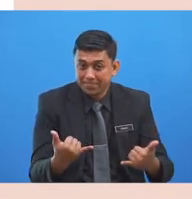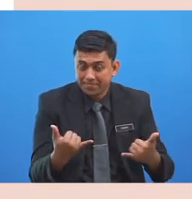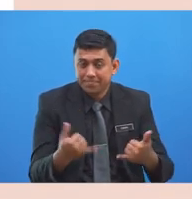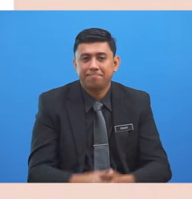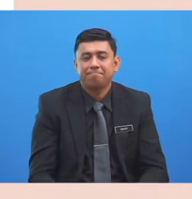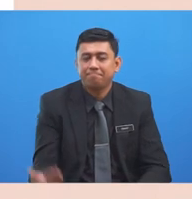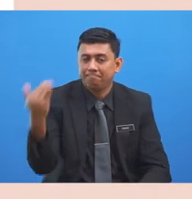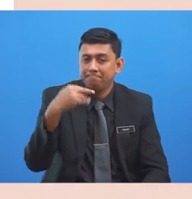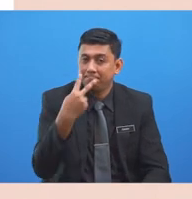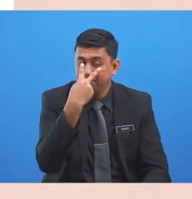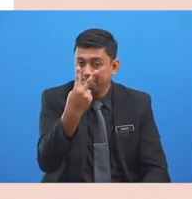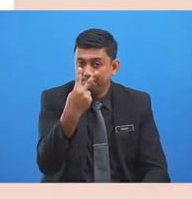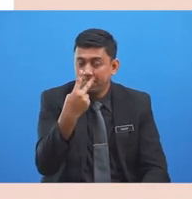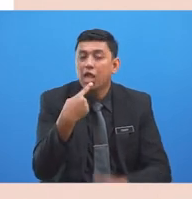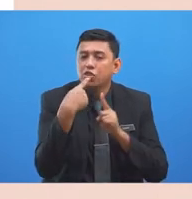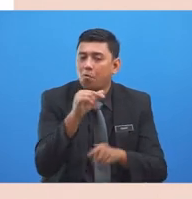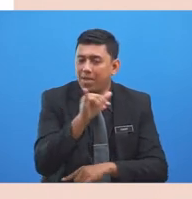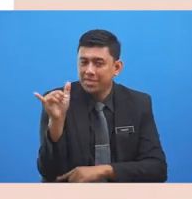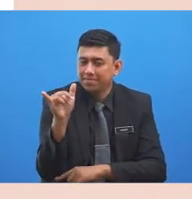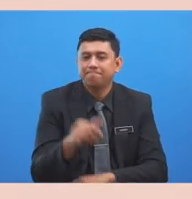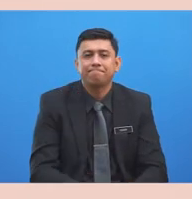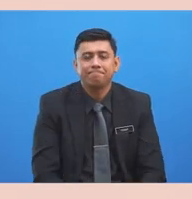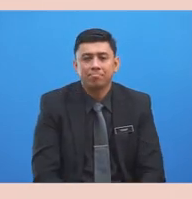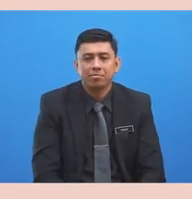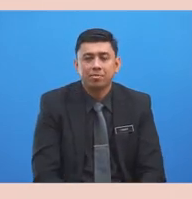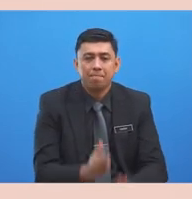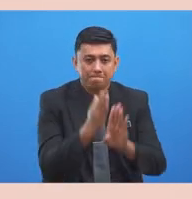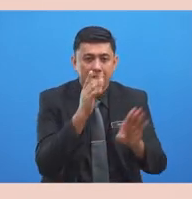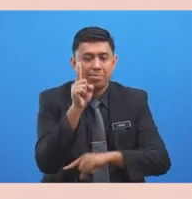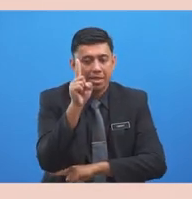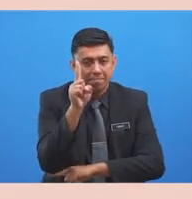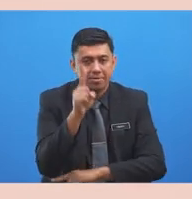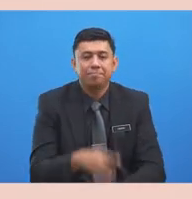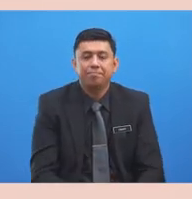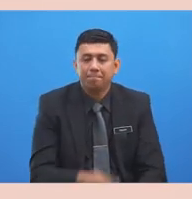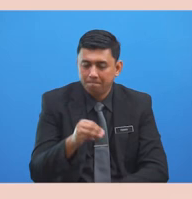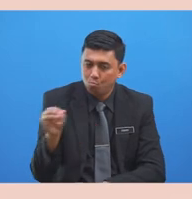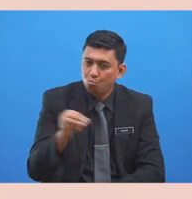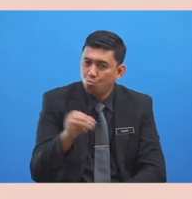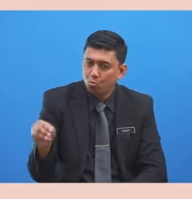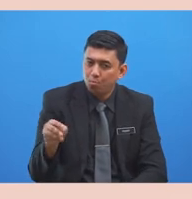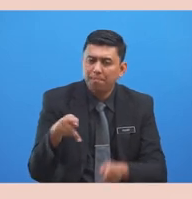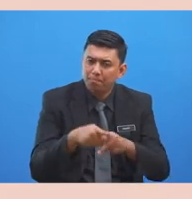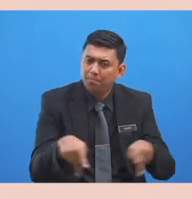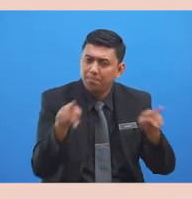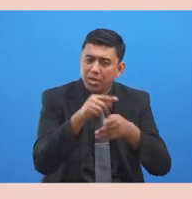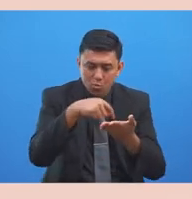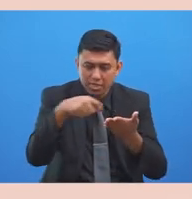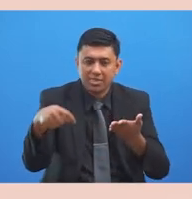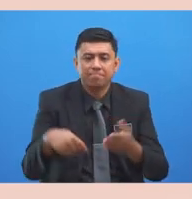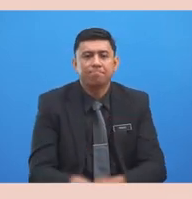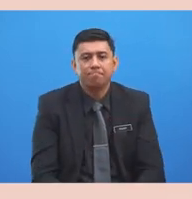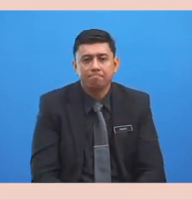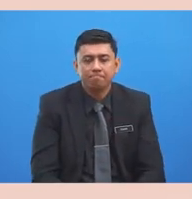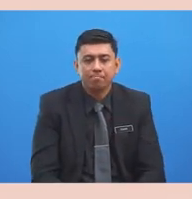Sekarang, mari kita lihat jawapannya. Baris pertama, murid-murid perlu